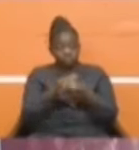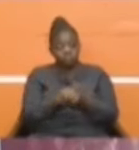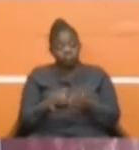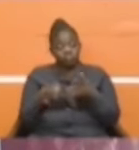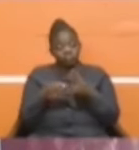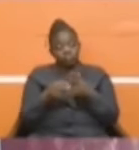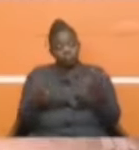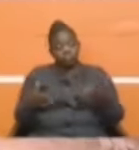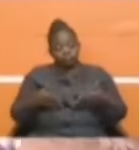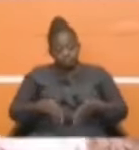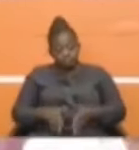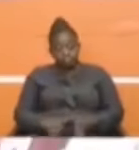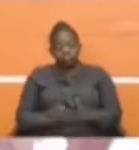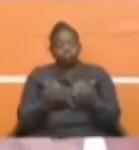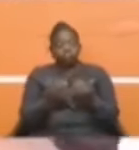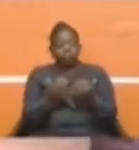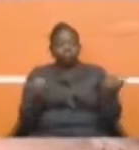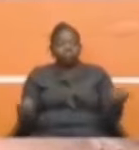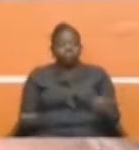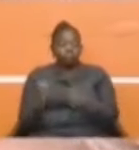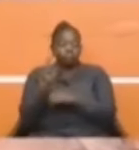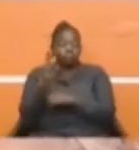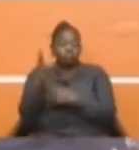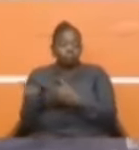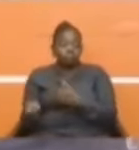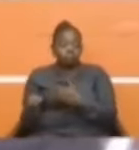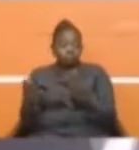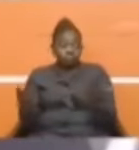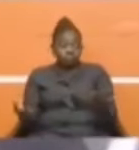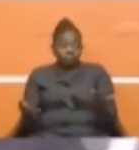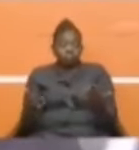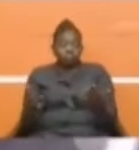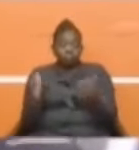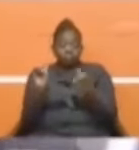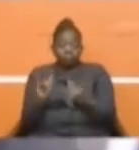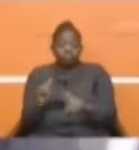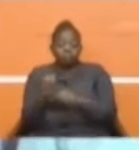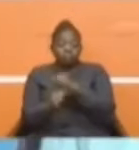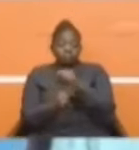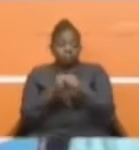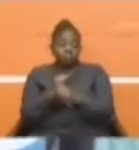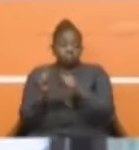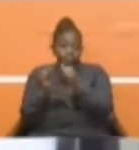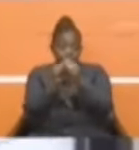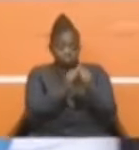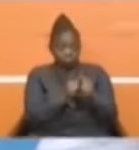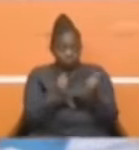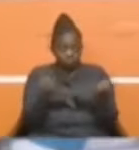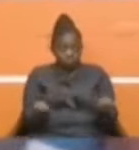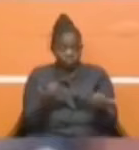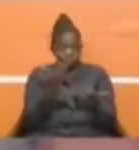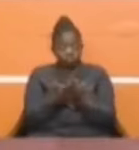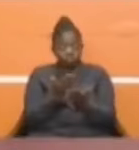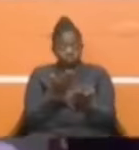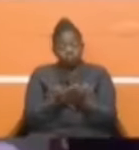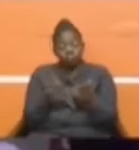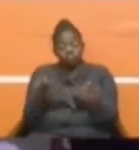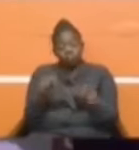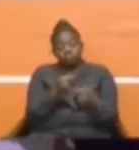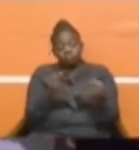nga balina ezzadde lya 42 ye bazadde emyaka 16 gye bamaze abali bonna mu mpaba sandi yalumiza mukazi okubba